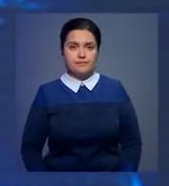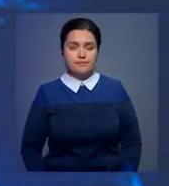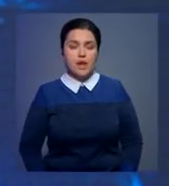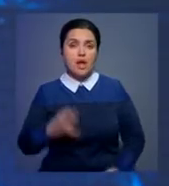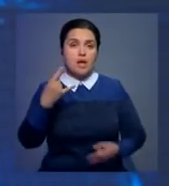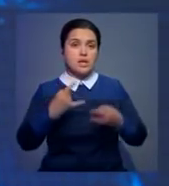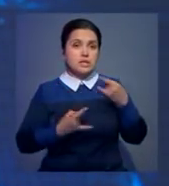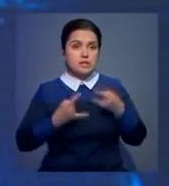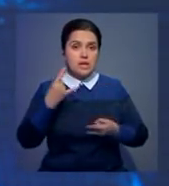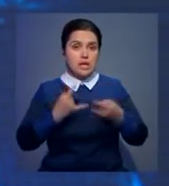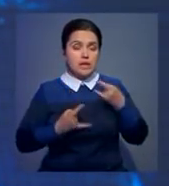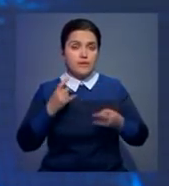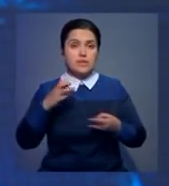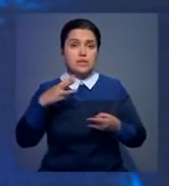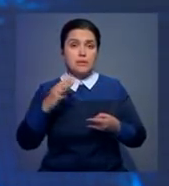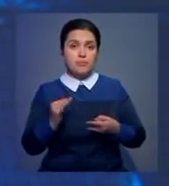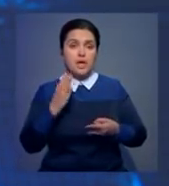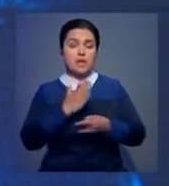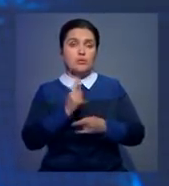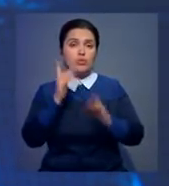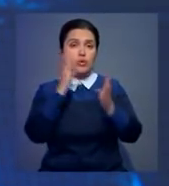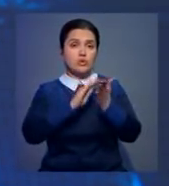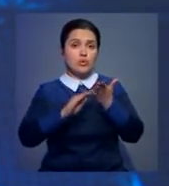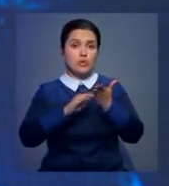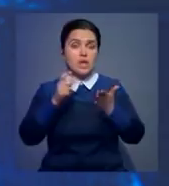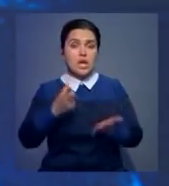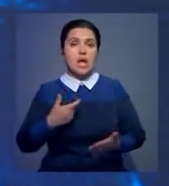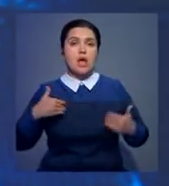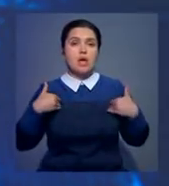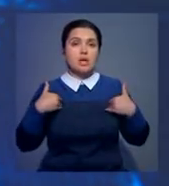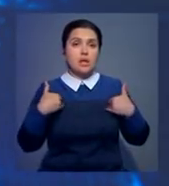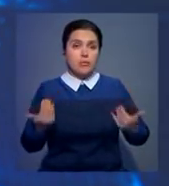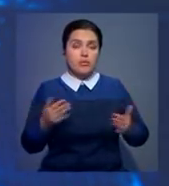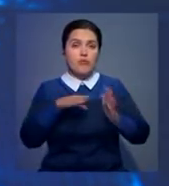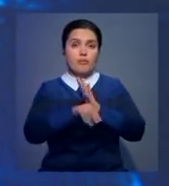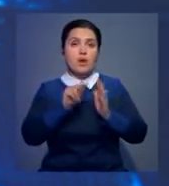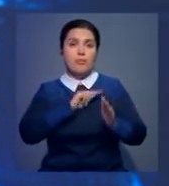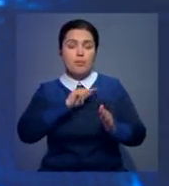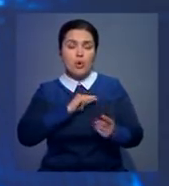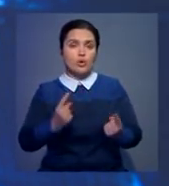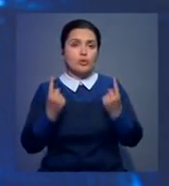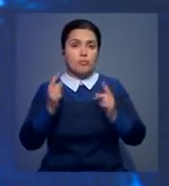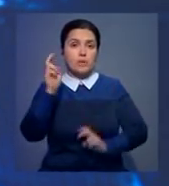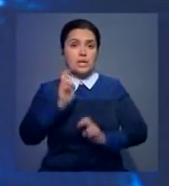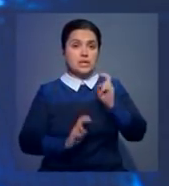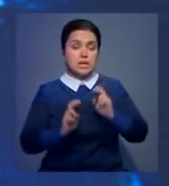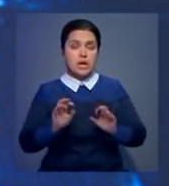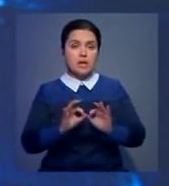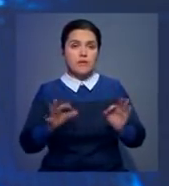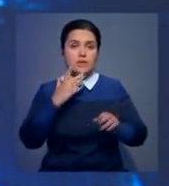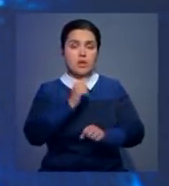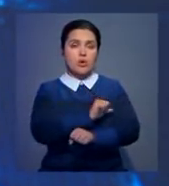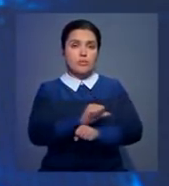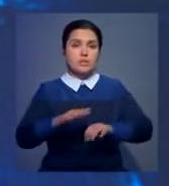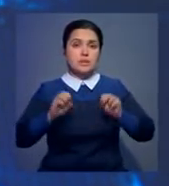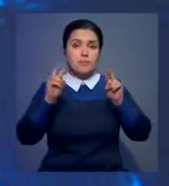Масс-медиа, работающие в направлении экологической журналистики, рекомендуют вовлекать в работу большие промышленные предприятия. Об этом говорили зарубежные